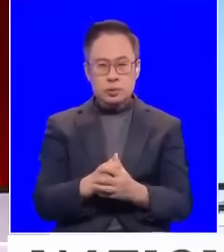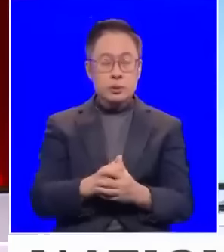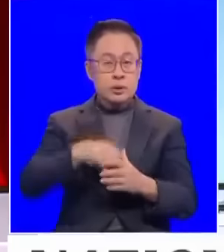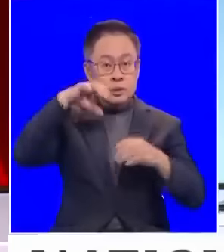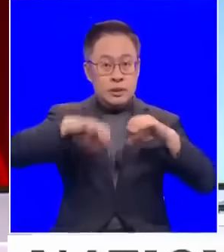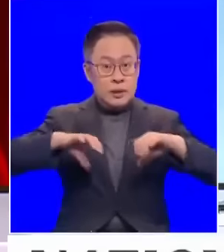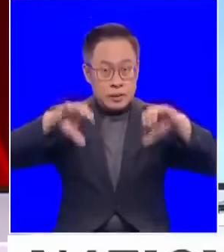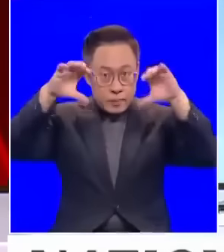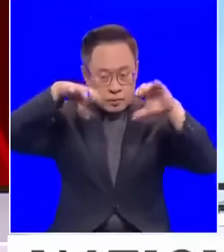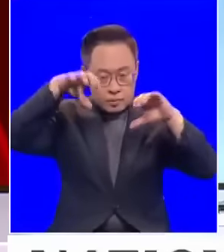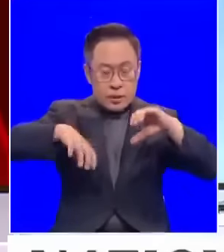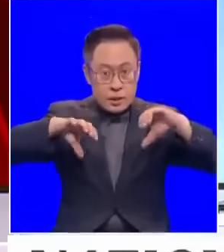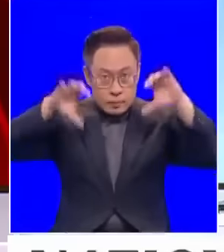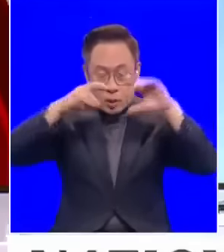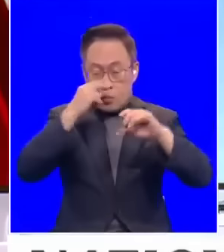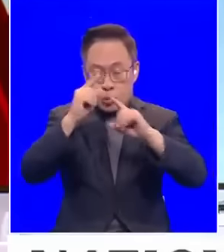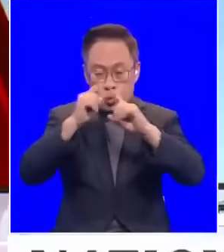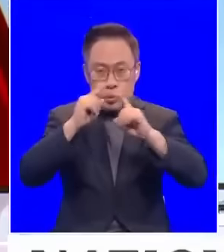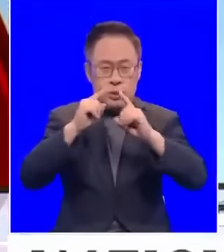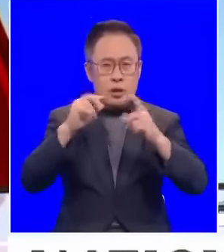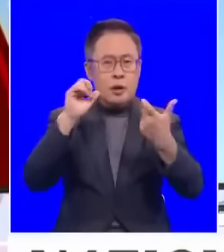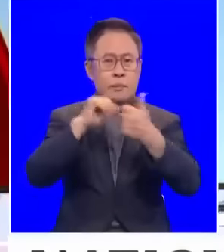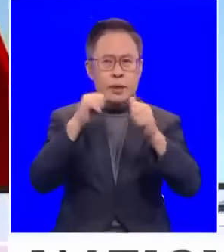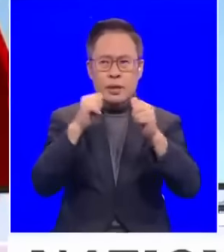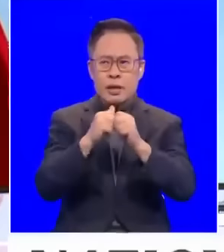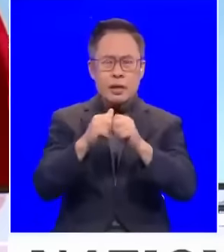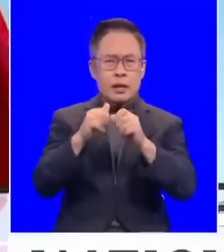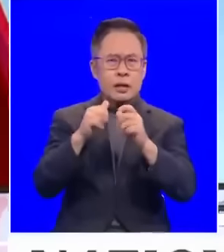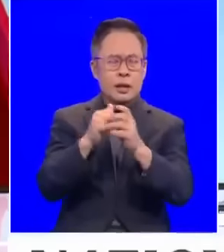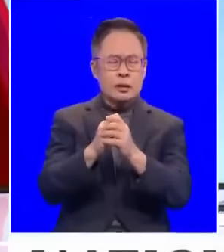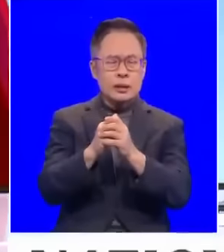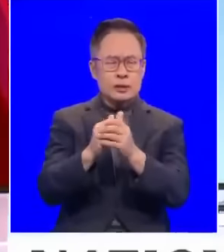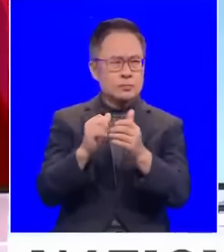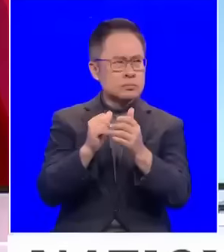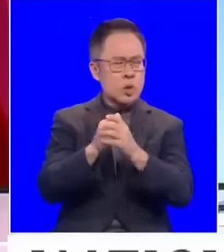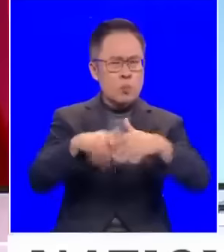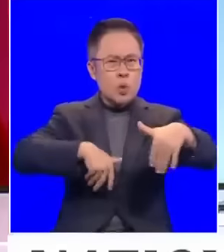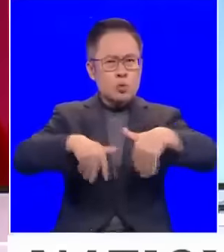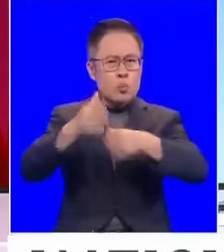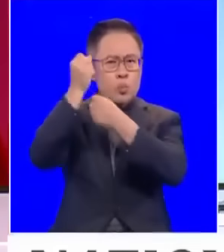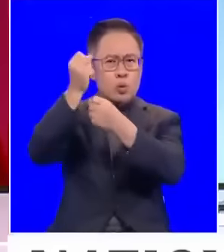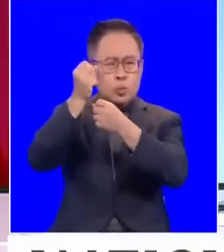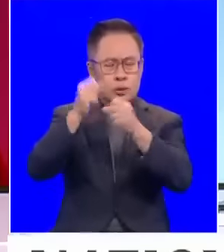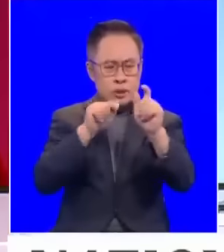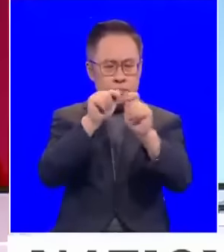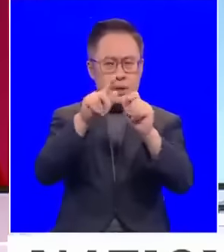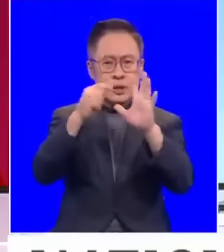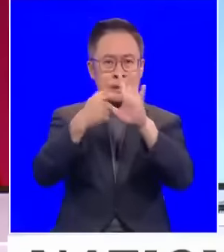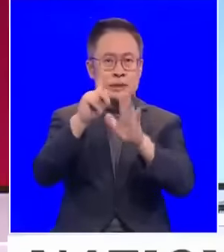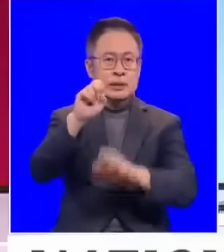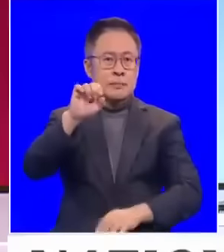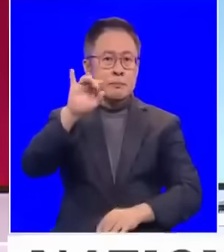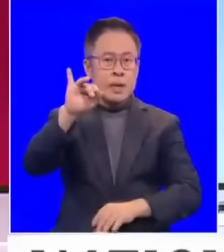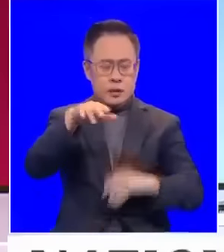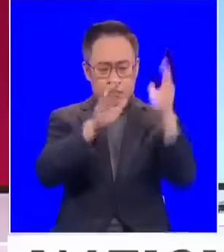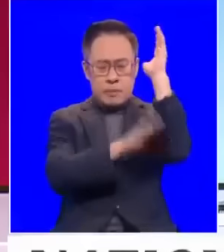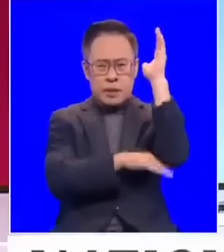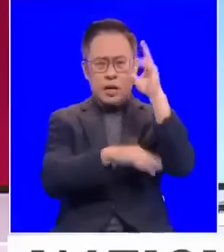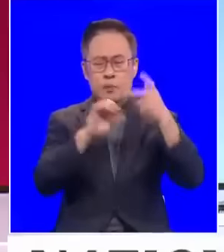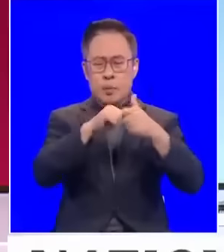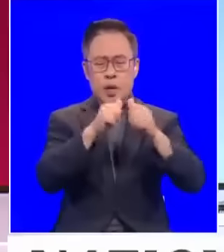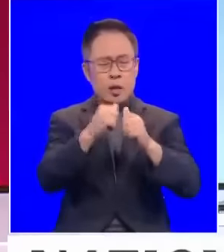ดูอยู่ไม่ว่าจะเป็นเรื่องของคดีตากใบซึ่งก็จะหมดอายุความในวันที่25ตุลาคมนี้แล้วนะคะรวมถึงประเด็นเรื่อง